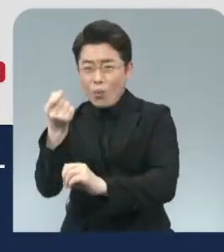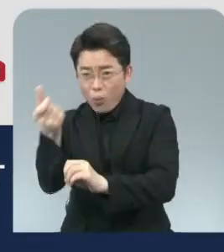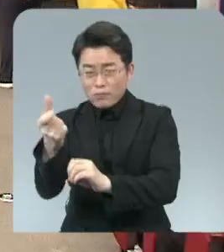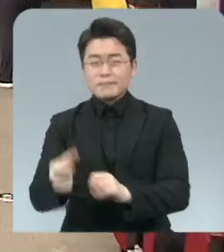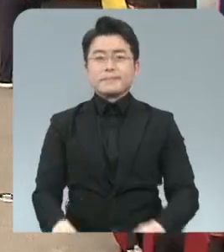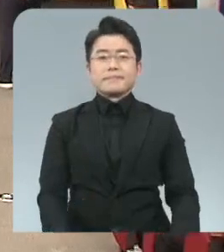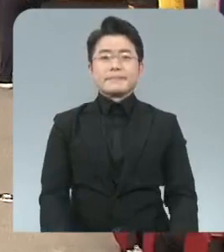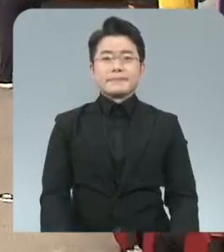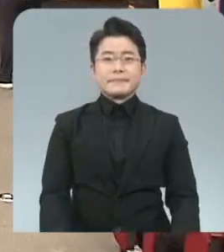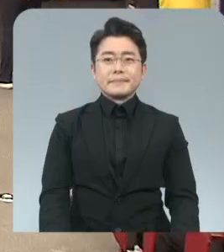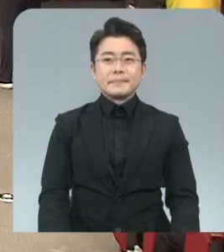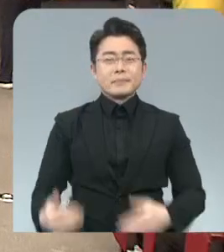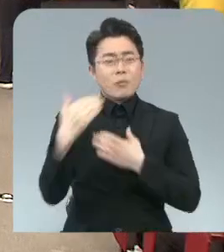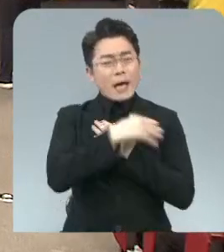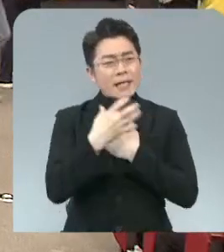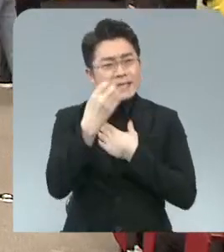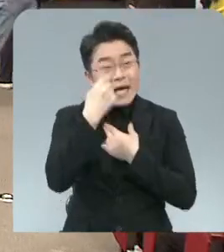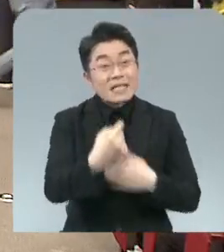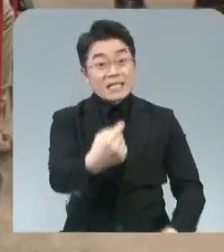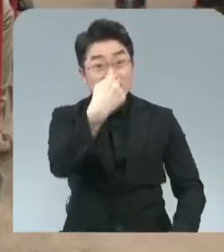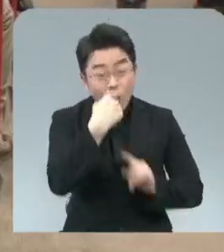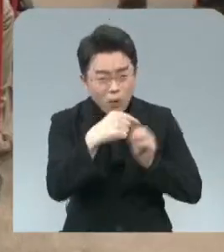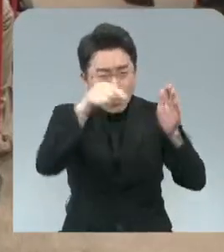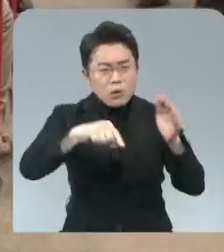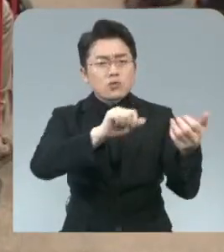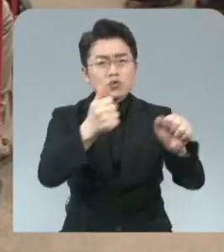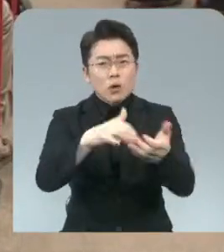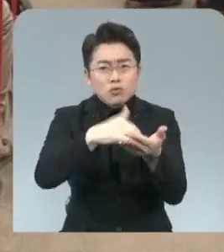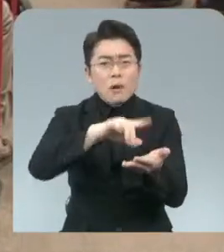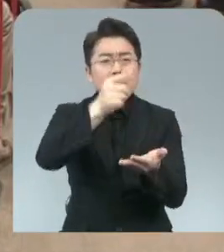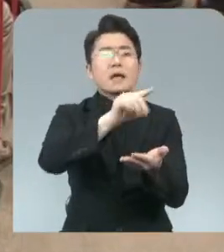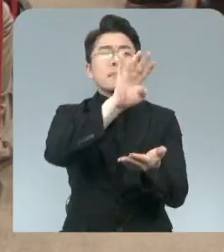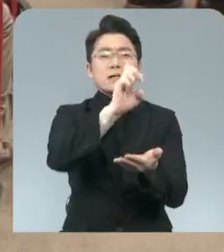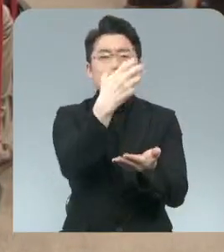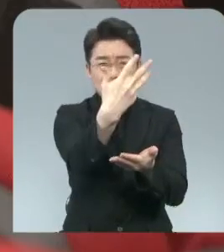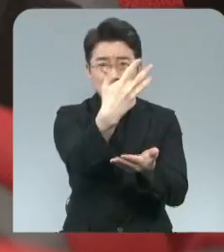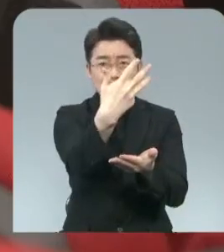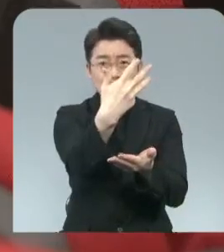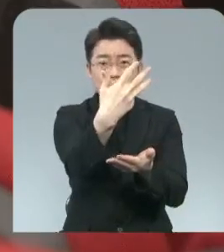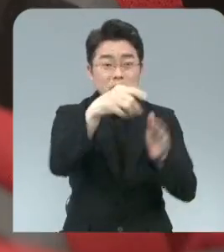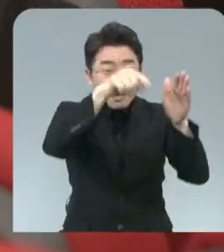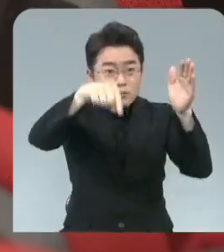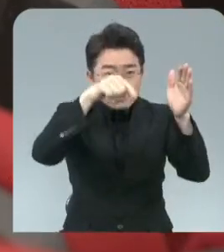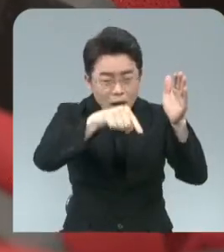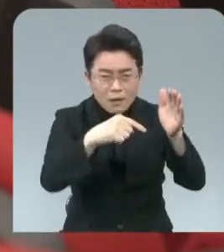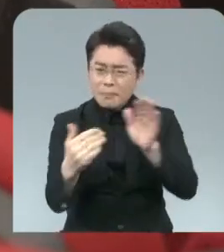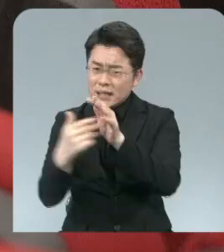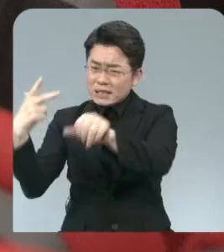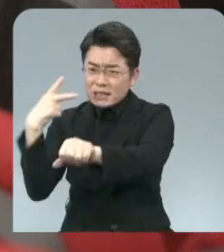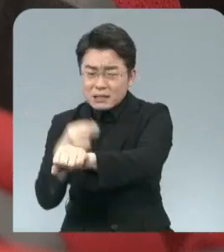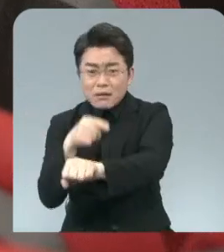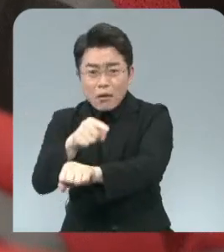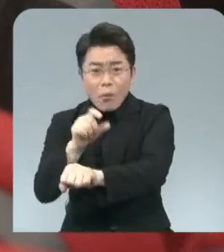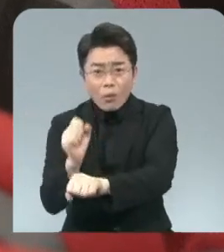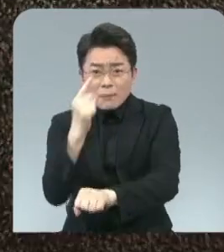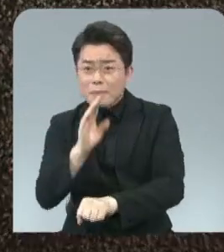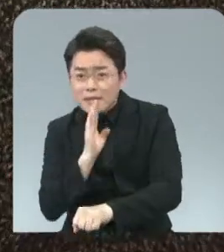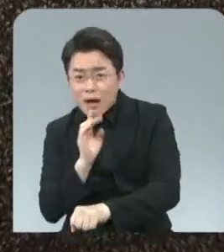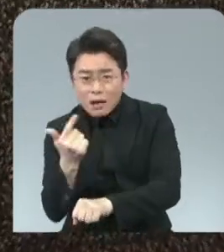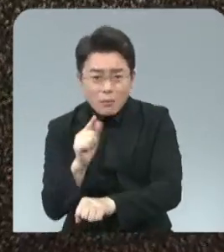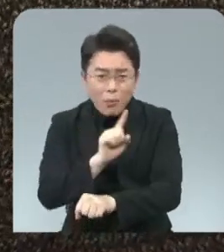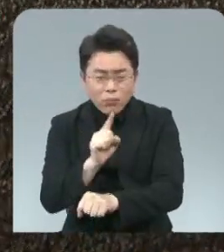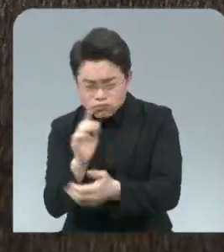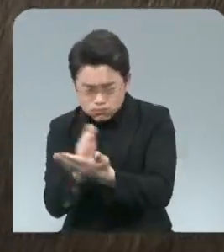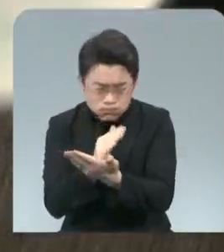0.15%였습니다. 이상 반응 신고 사망자는 148명입니다. 이 중 백신과의 인과성이 확인된 사례는